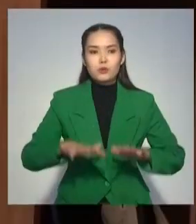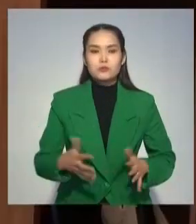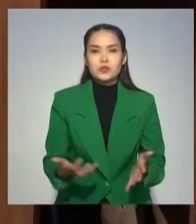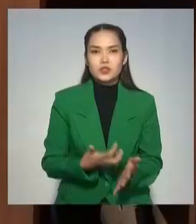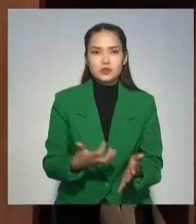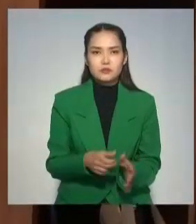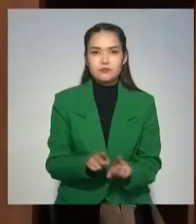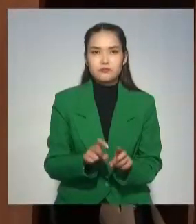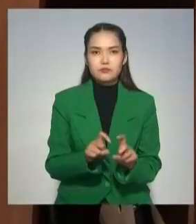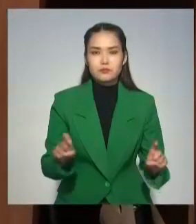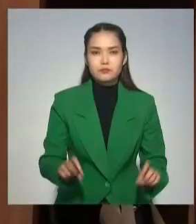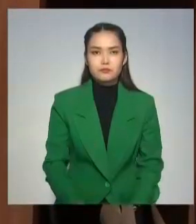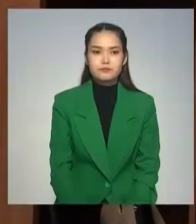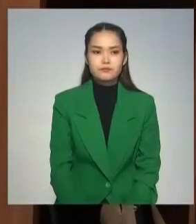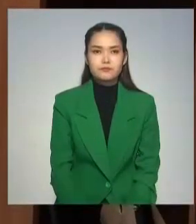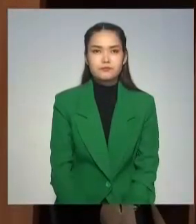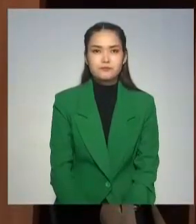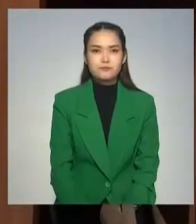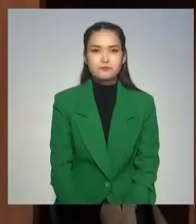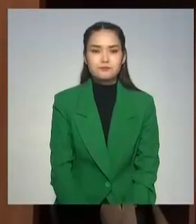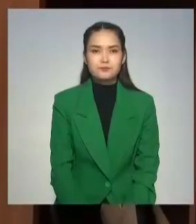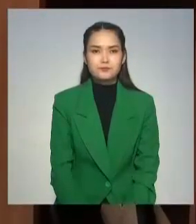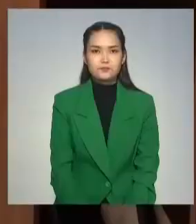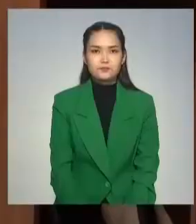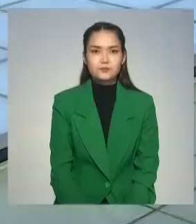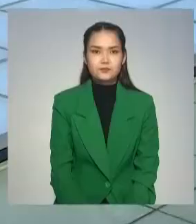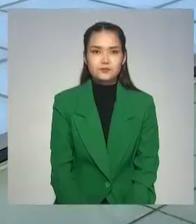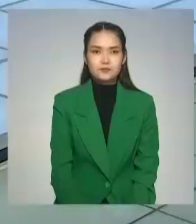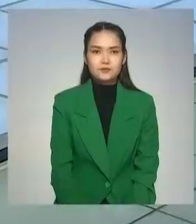жетіспейді. Базаргүл Нәдірқызы, Нұрбол Мұғалім, Астана Таймс, Атырау.